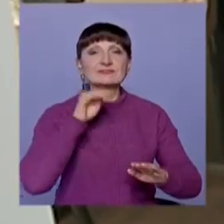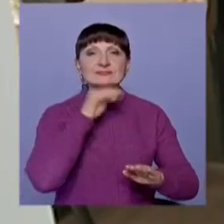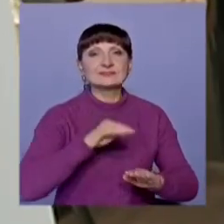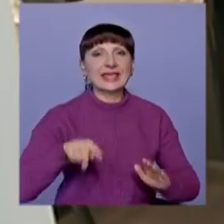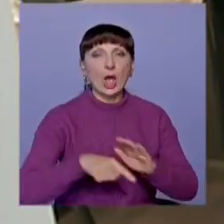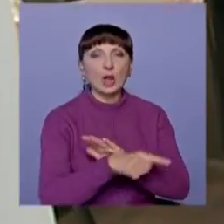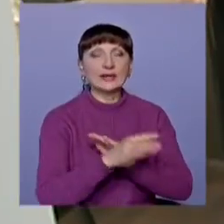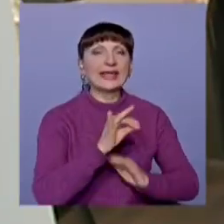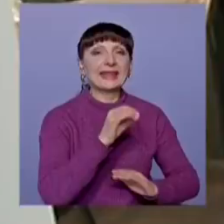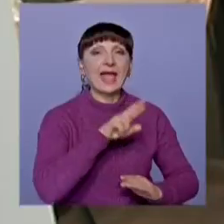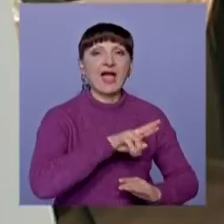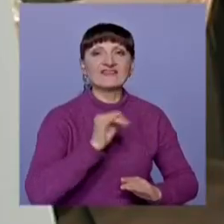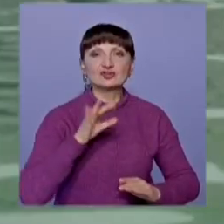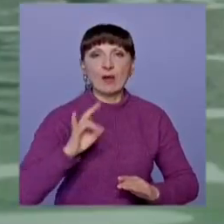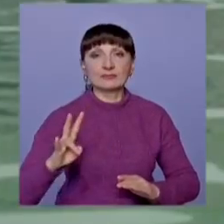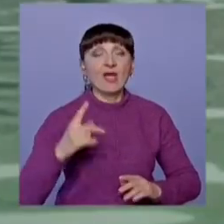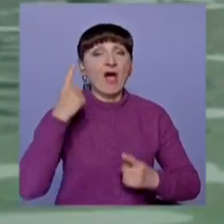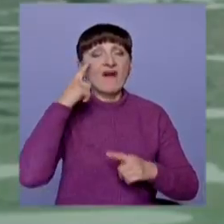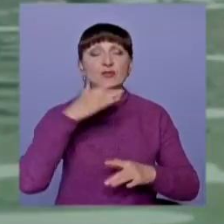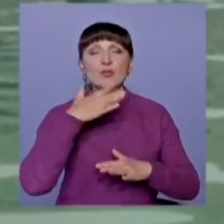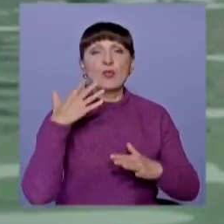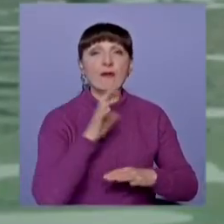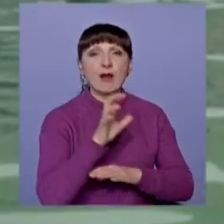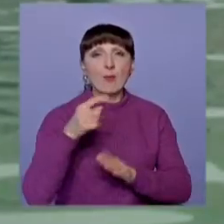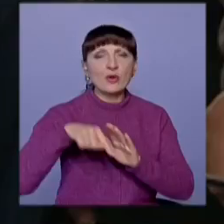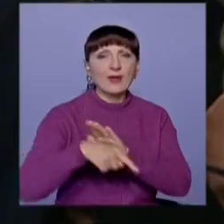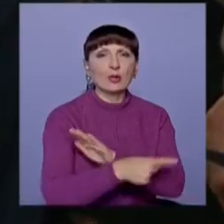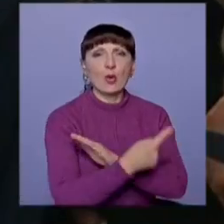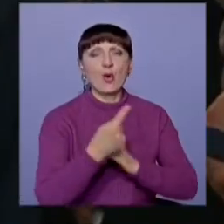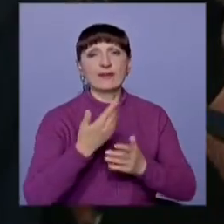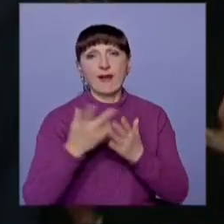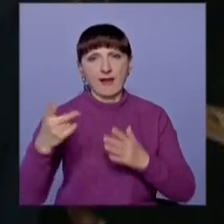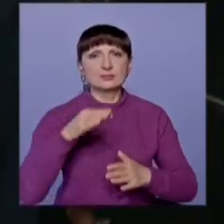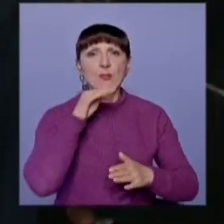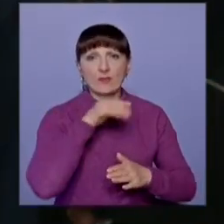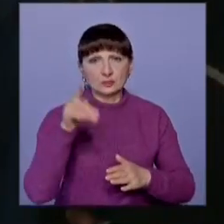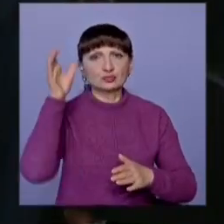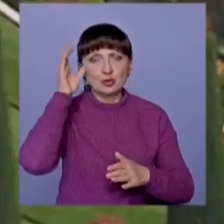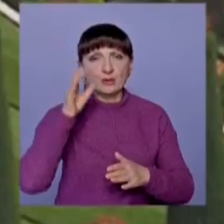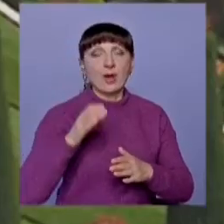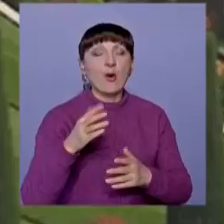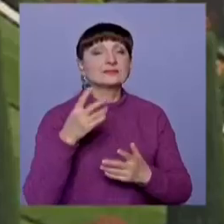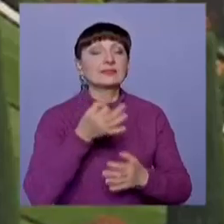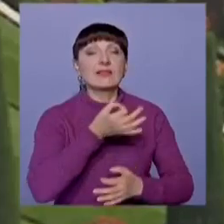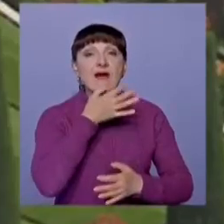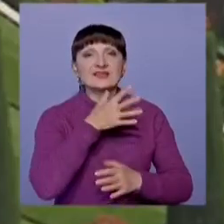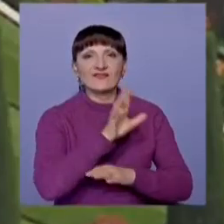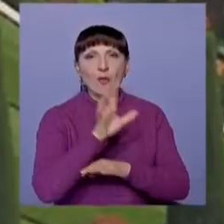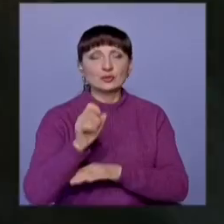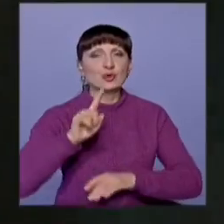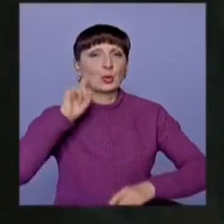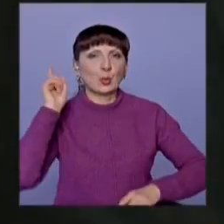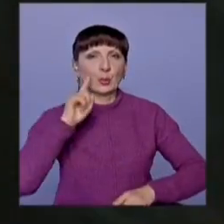Казахстана Ильи Фишмана. Автор более 200 работ в области геологии, тектоники и полезных ископаемых увлекся фотосъемкой еще с